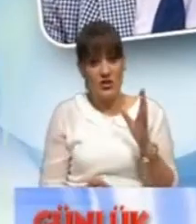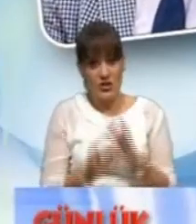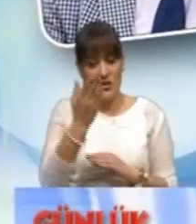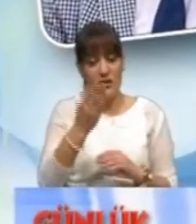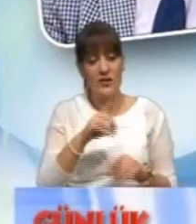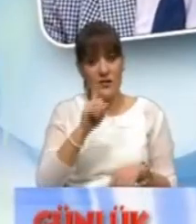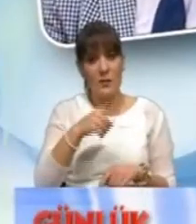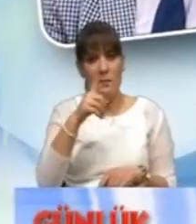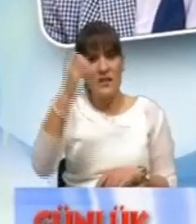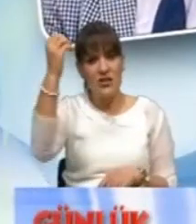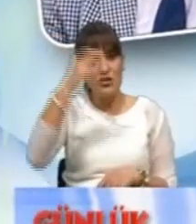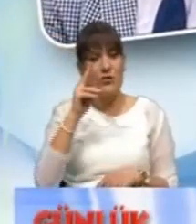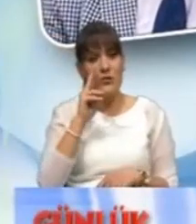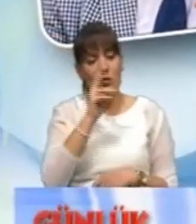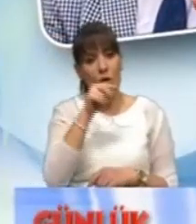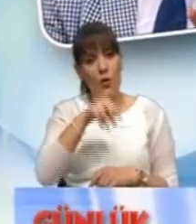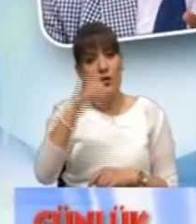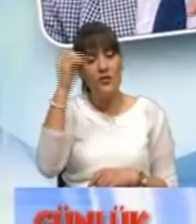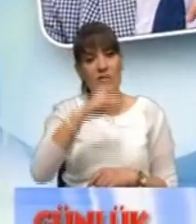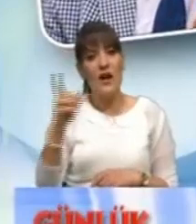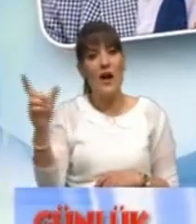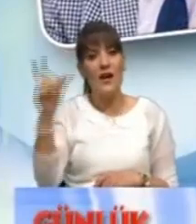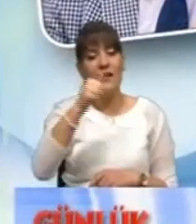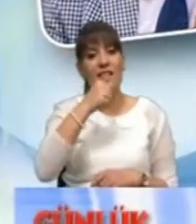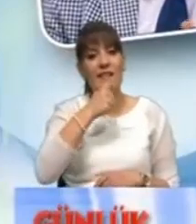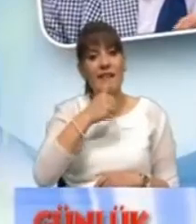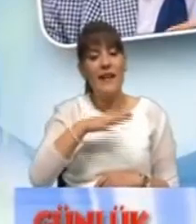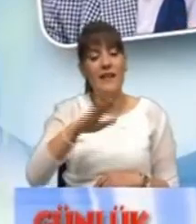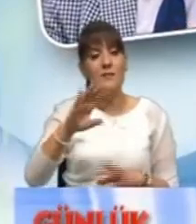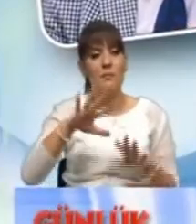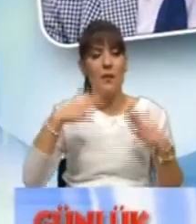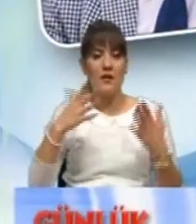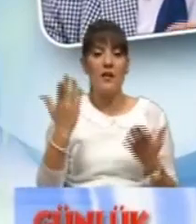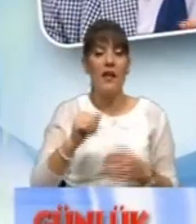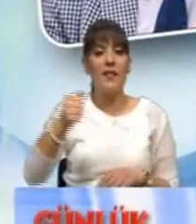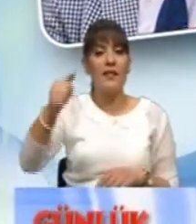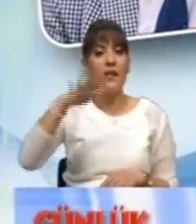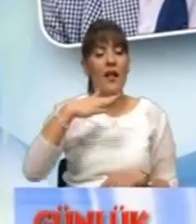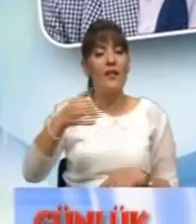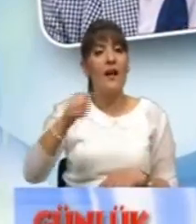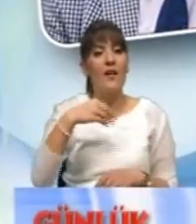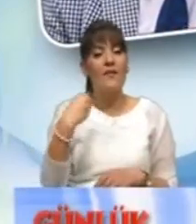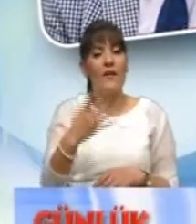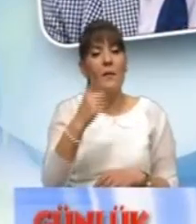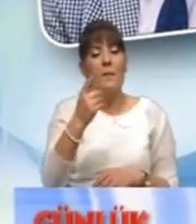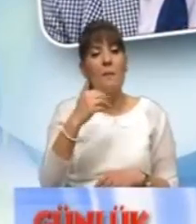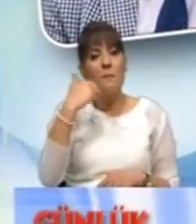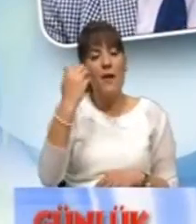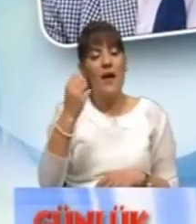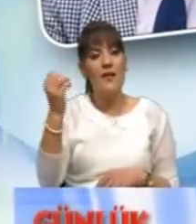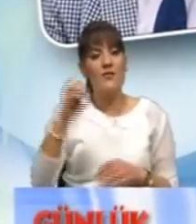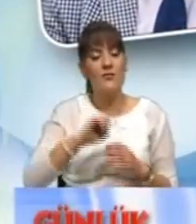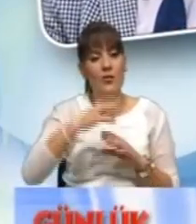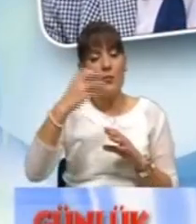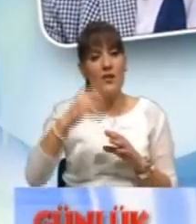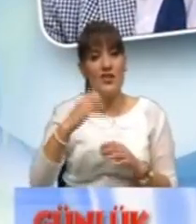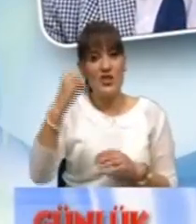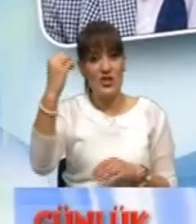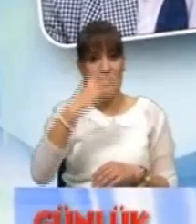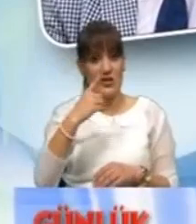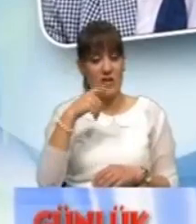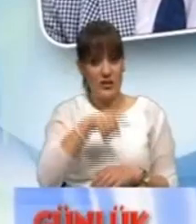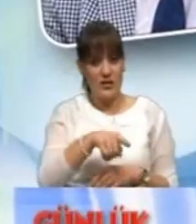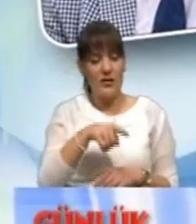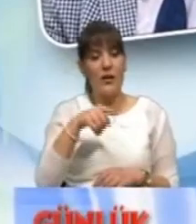çıktığında bir ışık görüyor. O ışık ayın denizdeki parıltısı ya da dalgaların vermiş olduğu beyaz köpüğümsü ışık kaynağı.